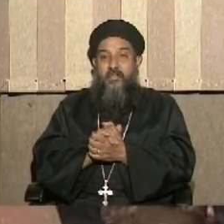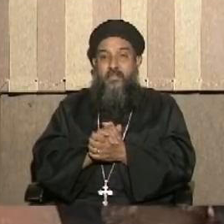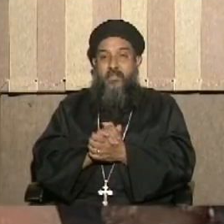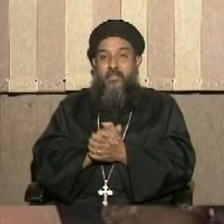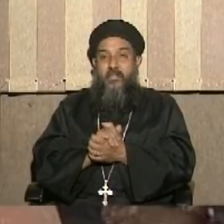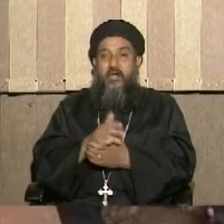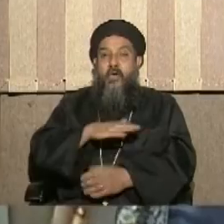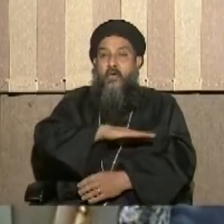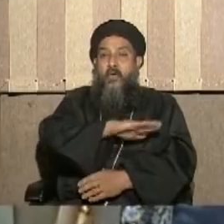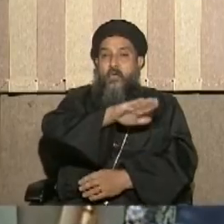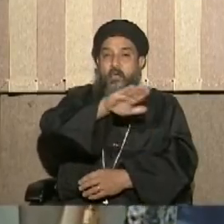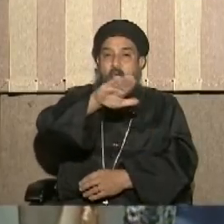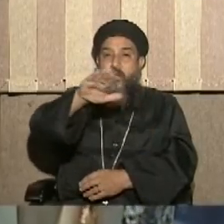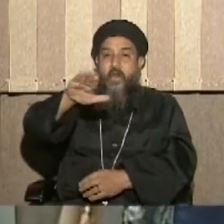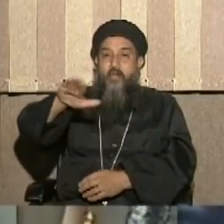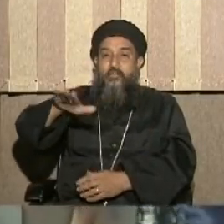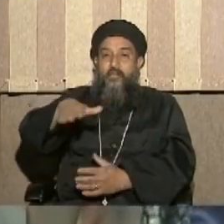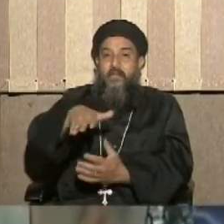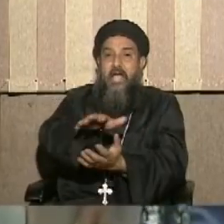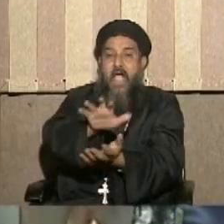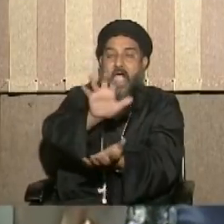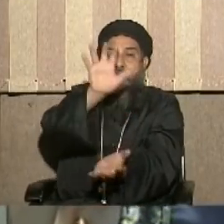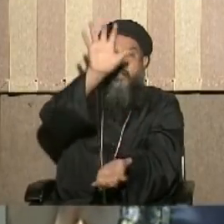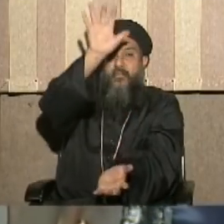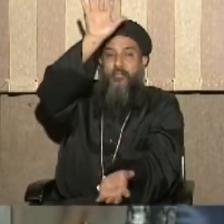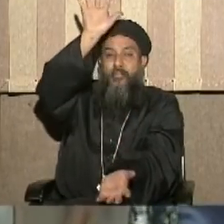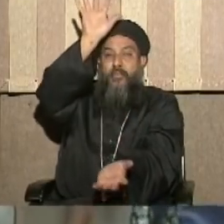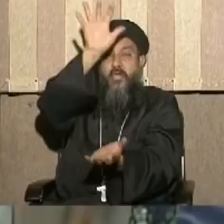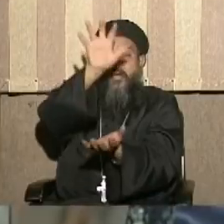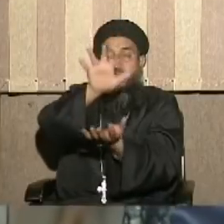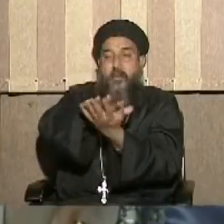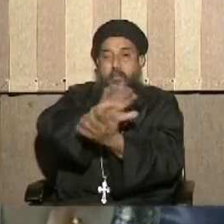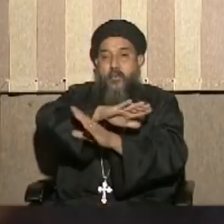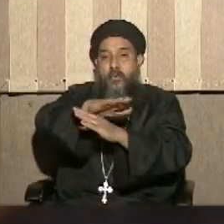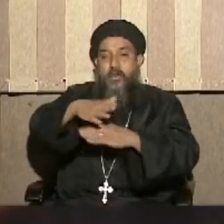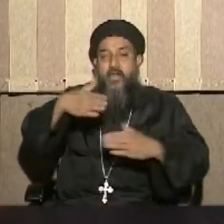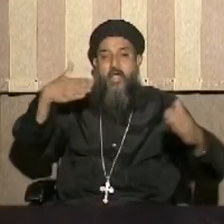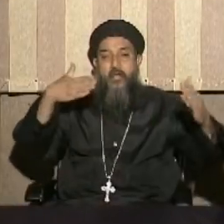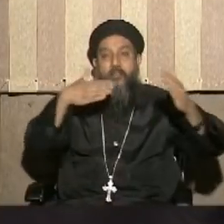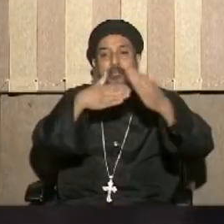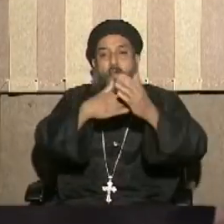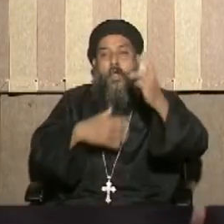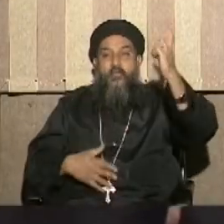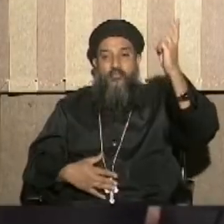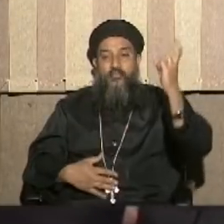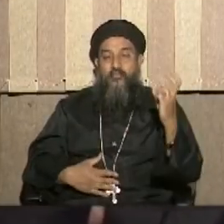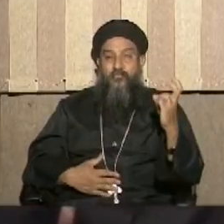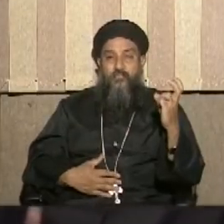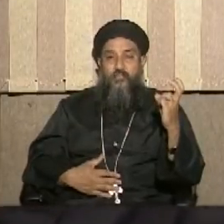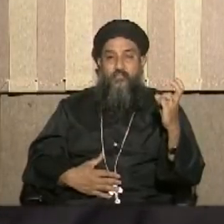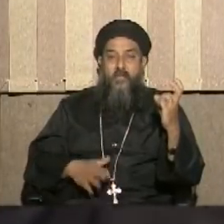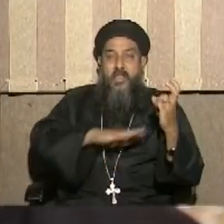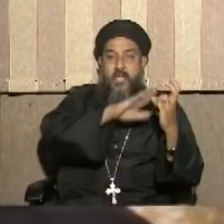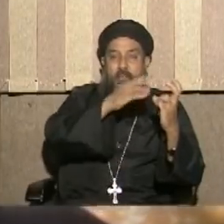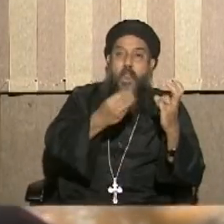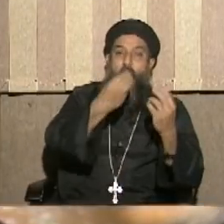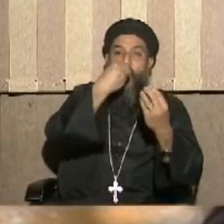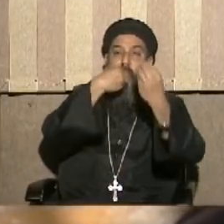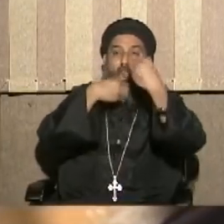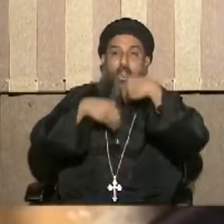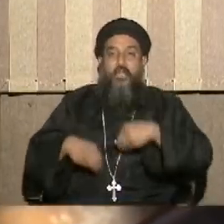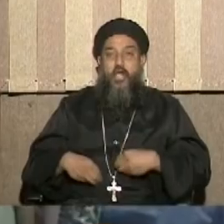مدينة أيقونية. في تنين كبير بيسد مدخل المدينة، وأي حد يقرب بيخرج